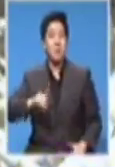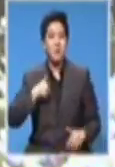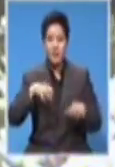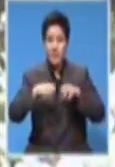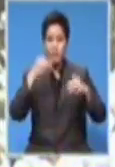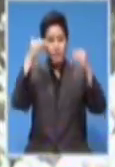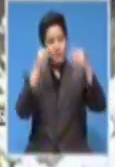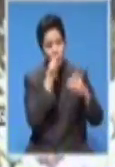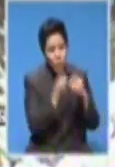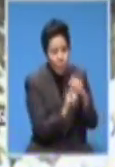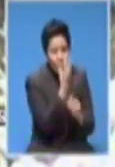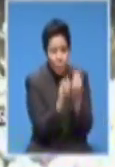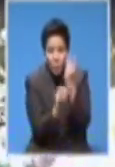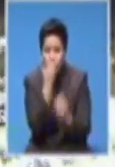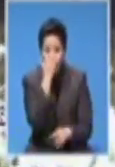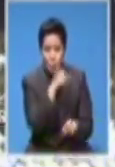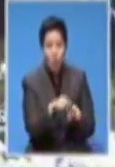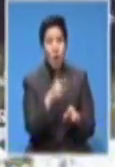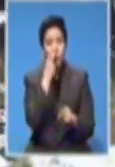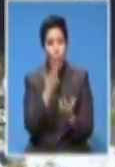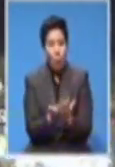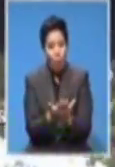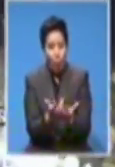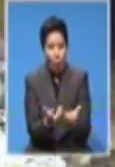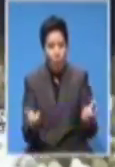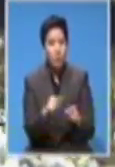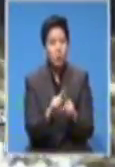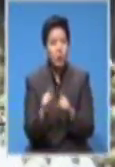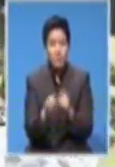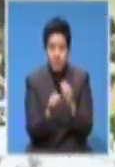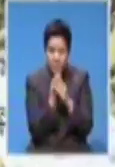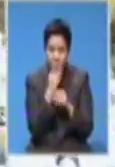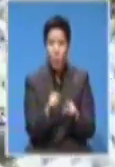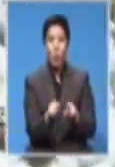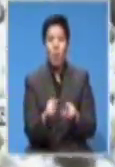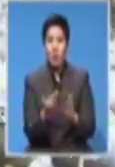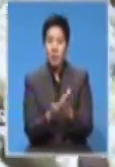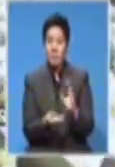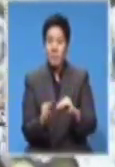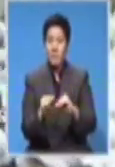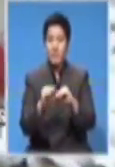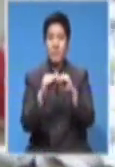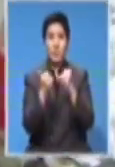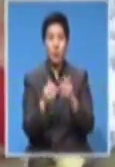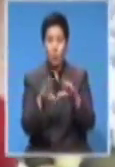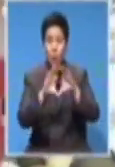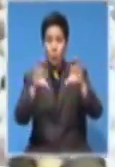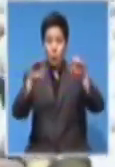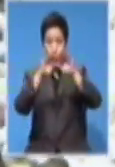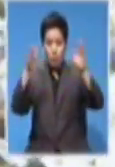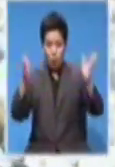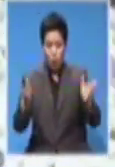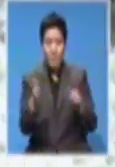อะไรก็แล้วแต่ทำให้มูลค่าของดอกไม้มันสูงขึ้นนะครับจัดตู้ปลาต่างๆมีหมดนะ